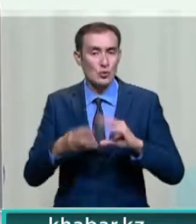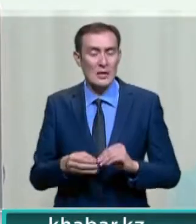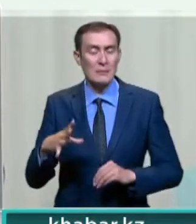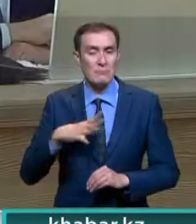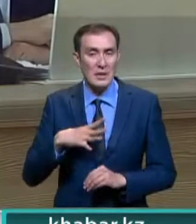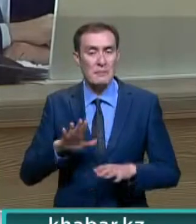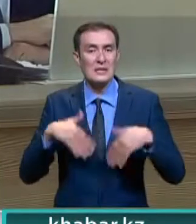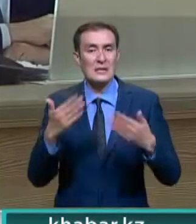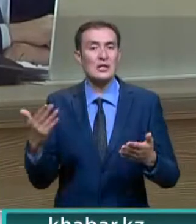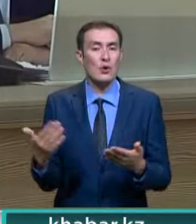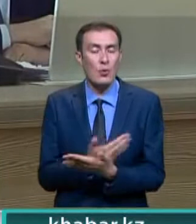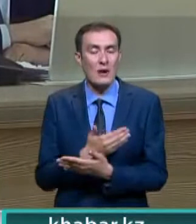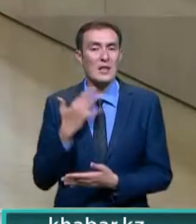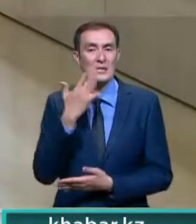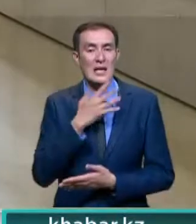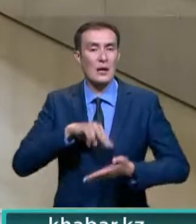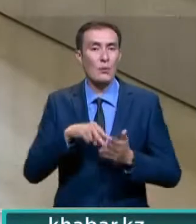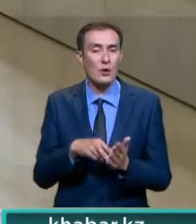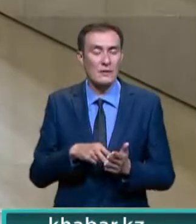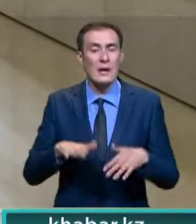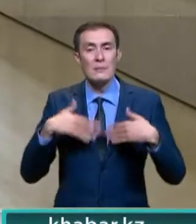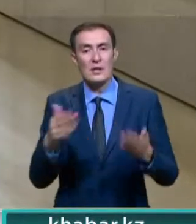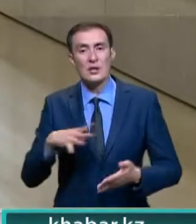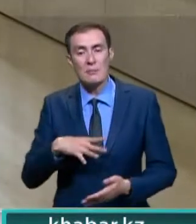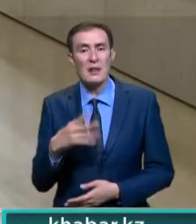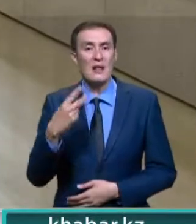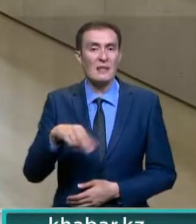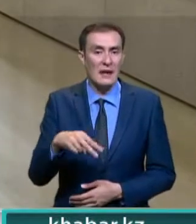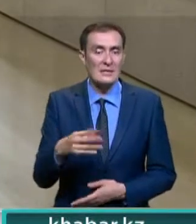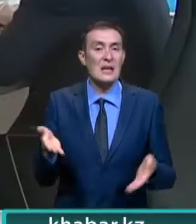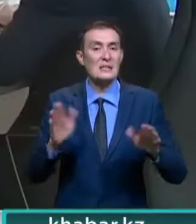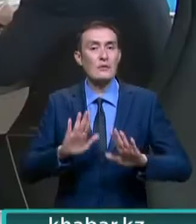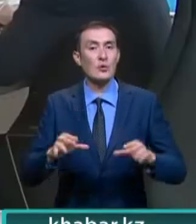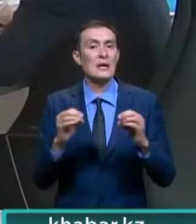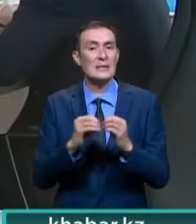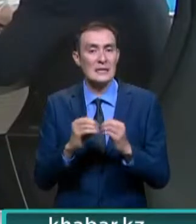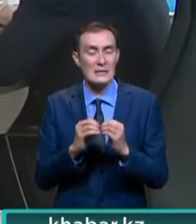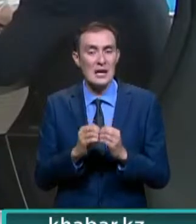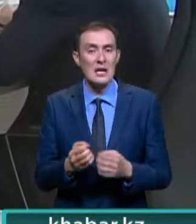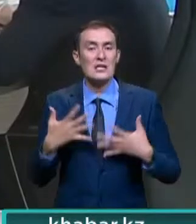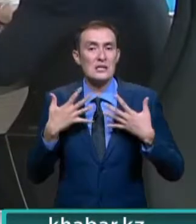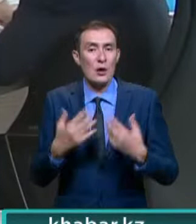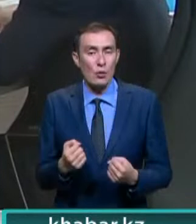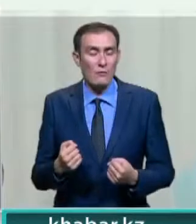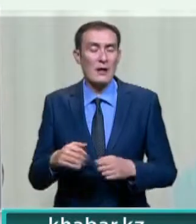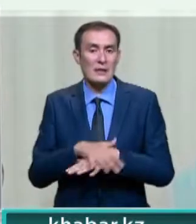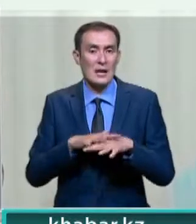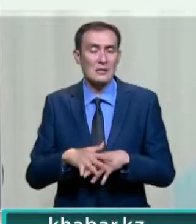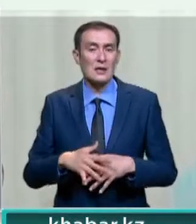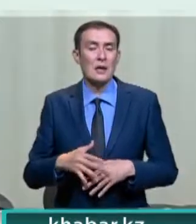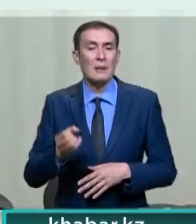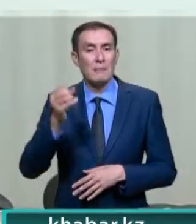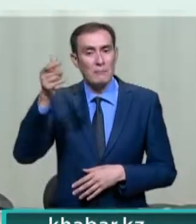была презентация новых национальных проектов. Предложений было 20, оставили 10. Здоровая нация, Блемдеол, безопасная